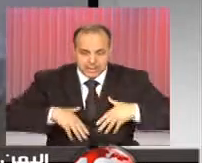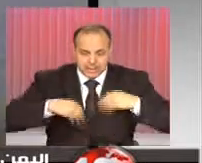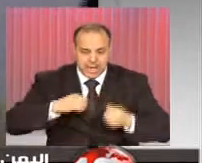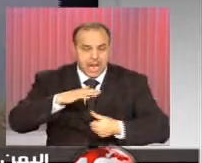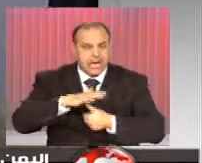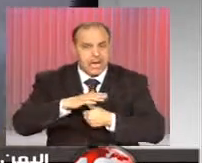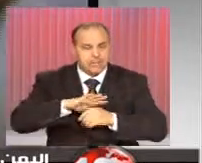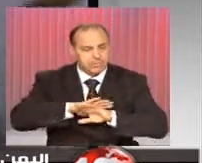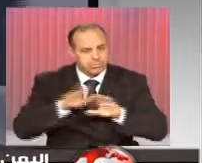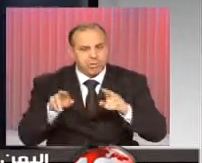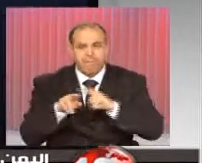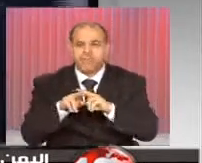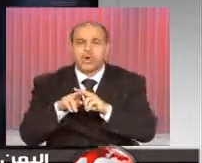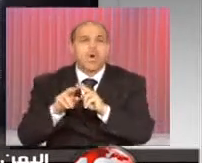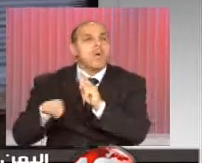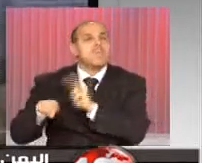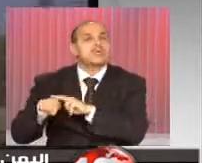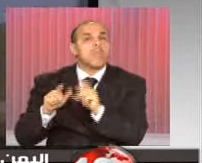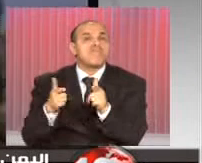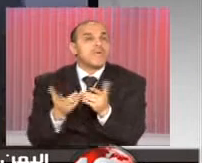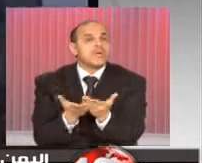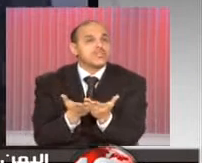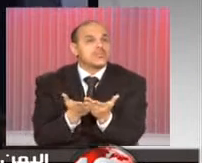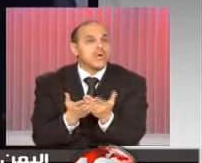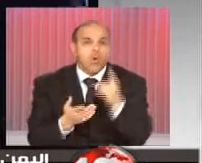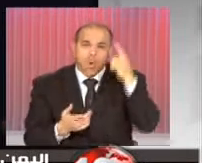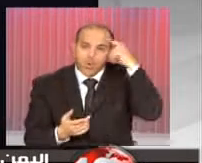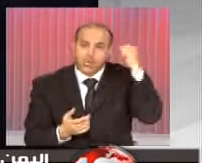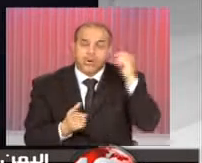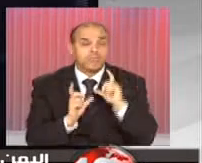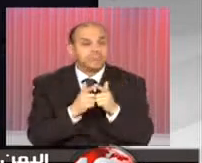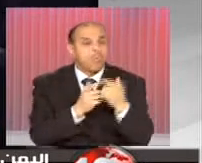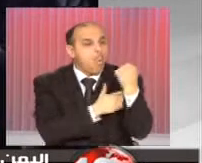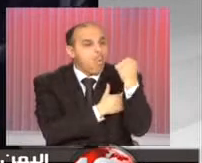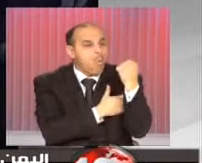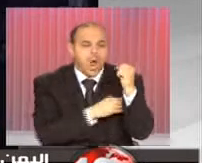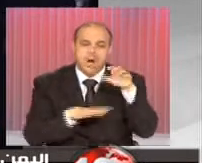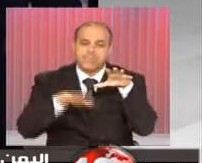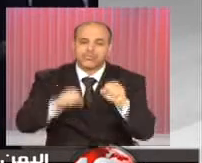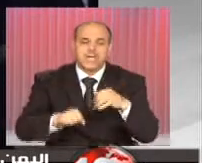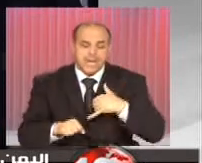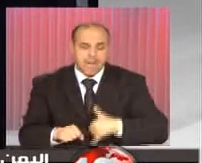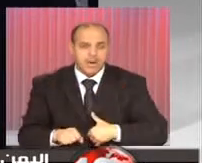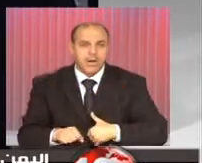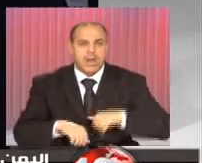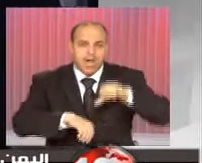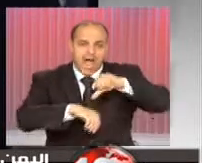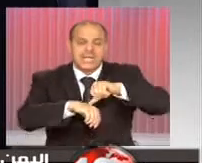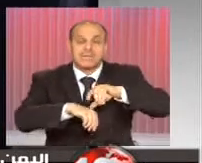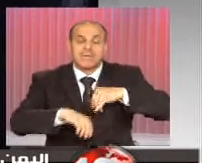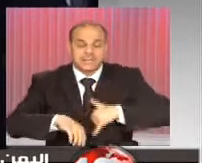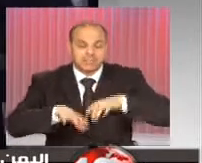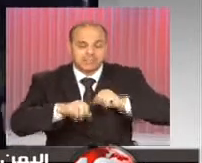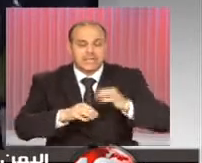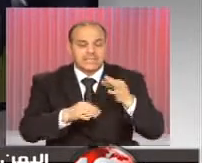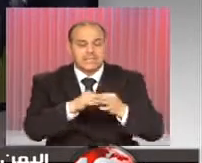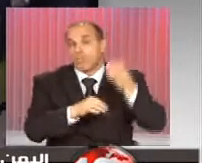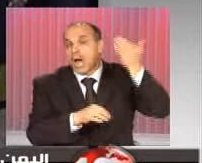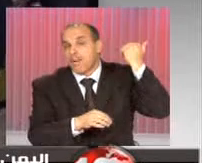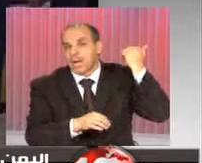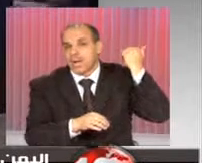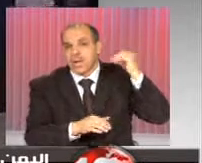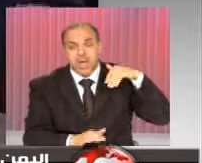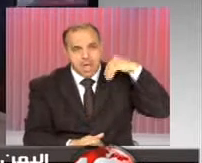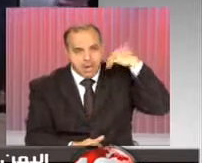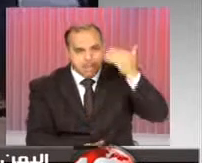التي تركت فراغا في السلطة. وظهر الحوثيون كفصيل مسيطر في اليمن بالاستيلاء على صنعاء في سبتمبر الماضي